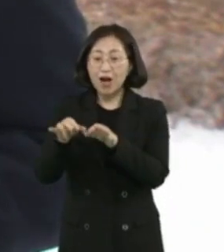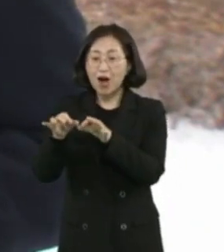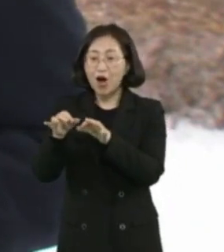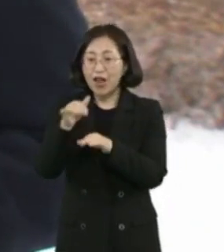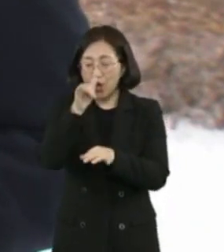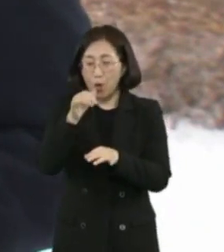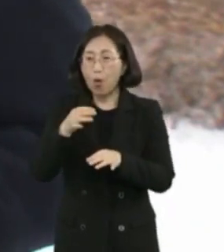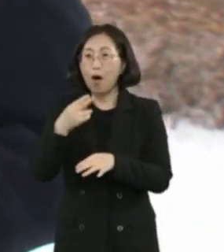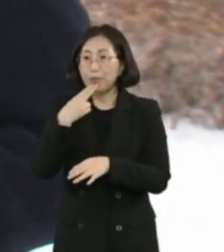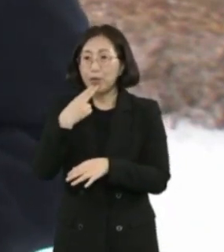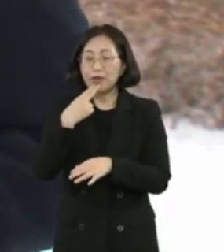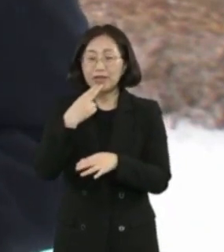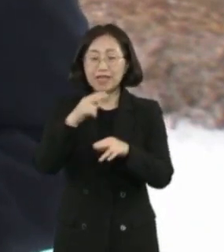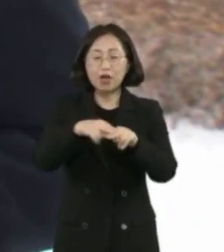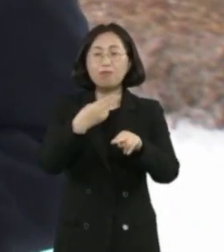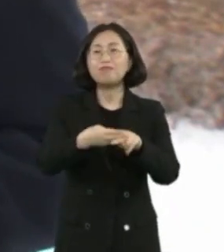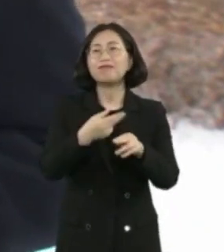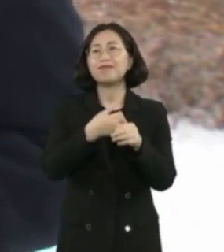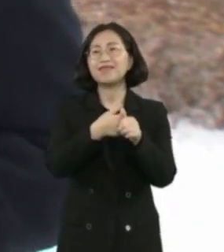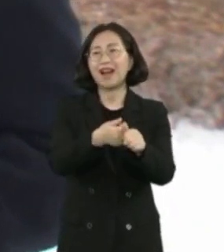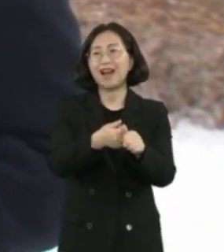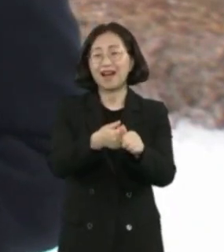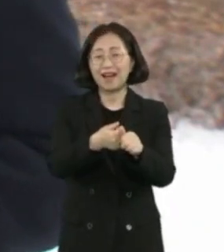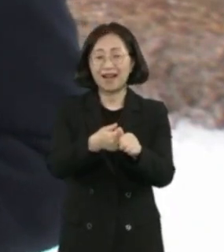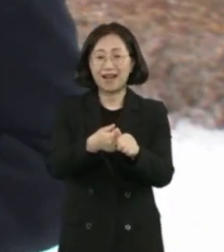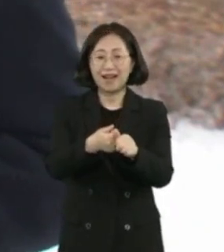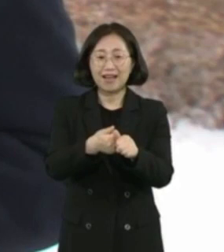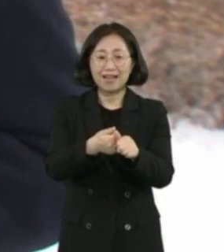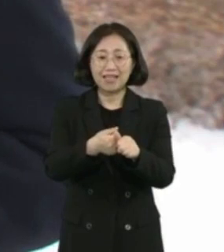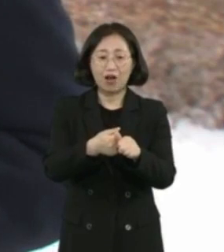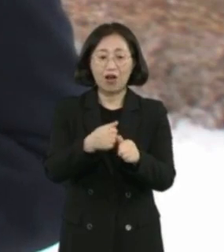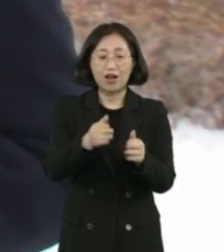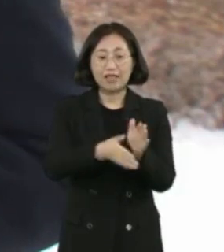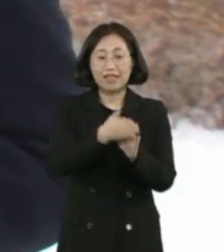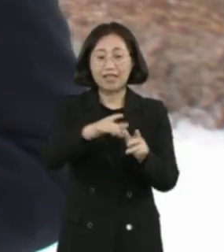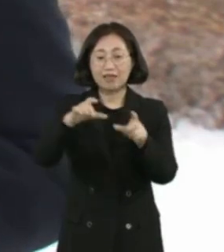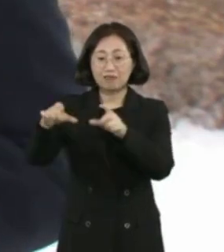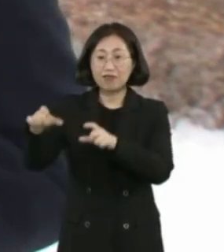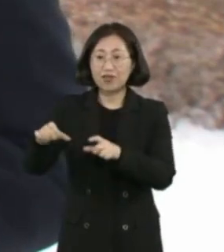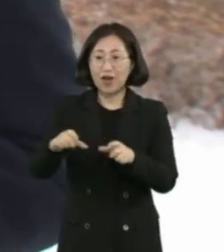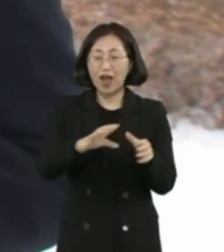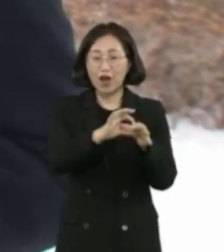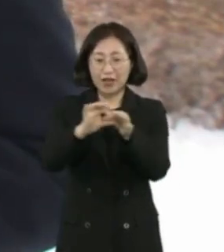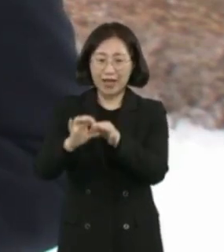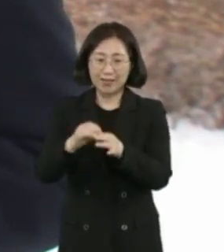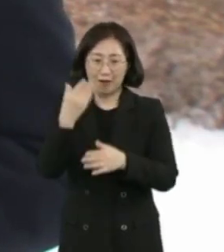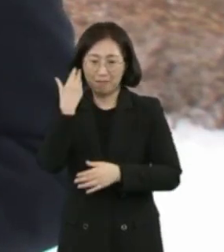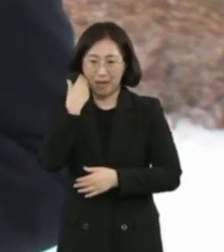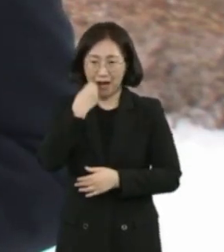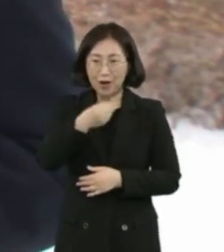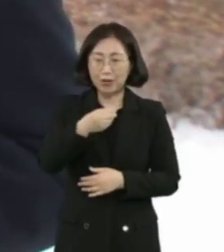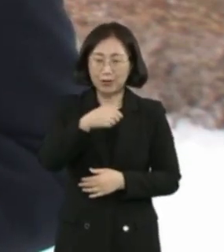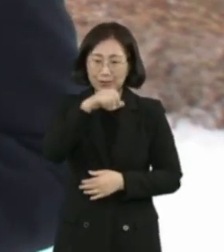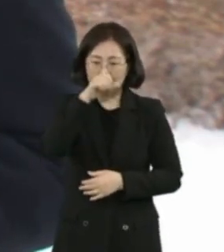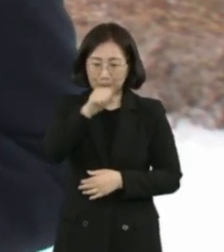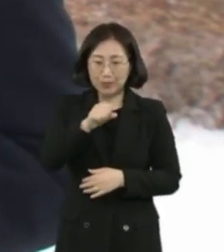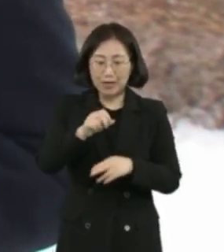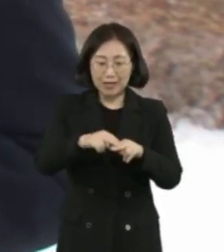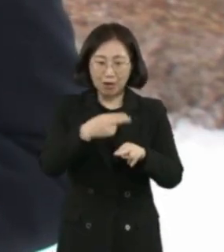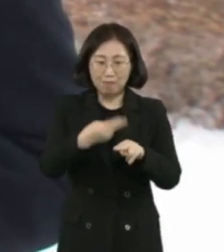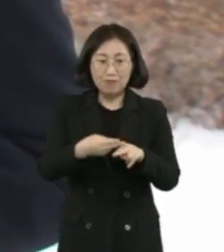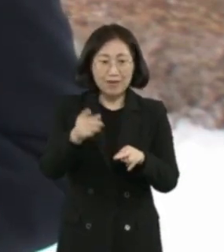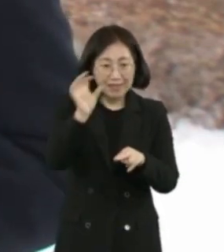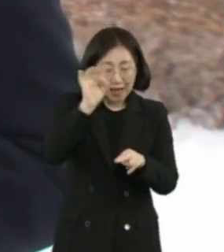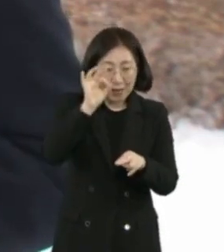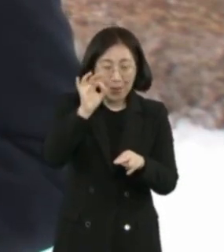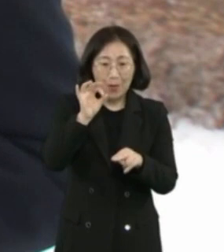갈릴 전망입니다. 충남도는 이에 따라 농어촌 시군과 연계해 경쟁력 있고 매력적인 답례품을 개발하는 등